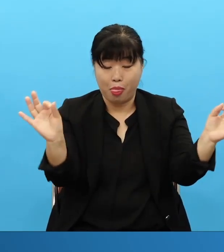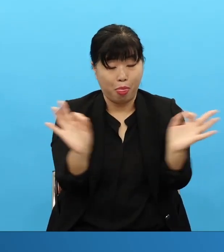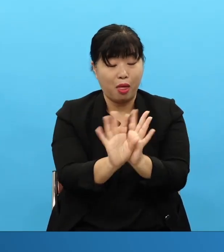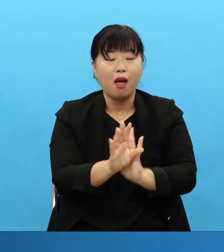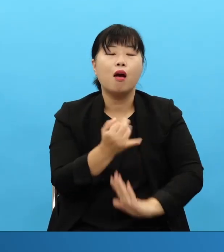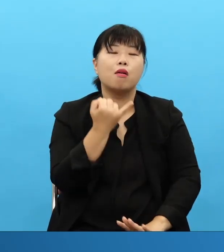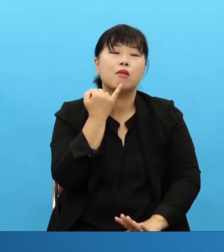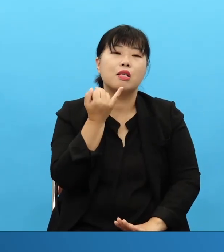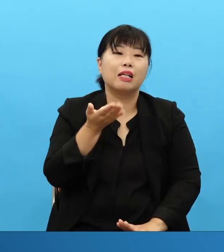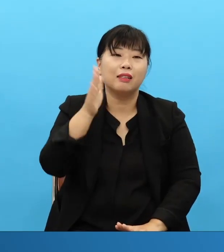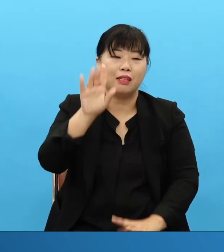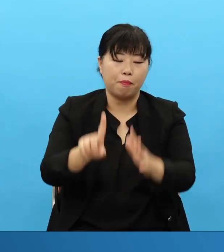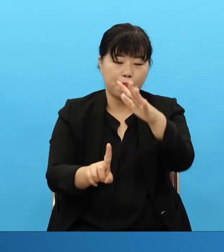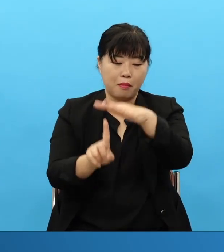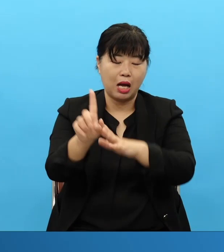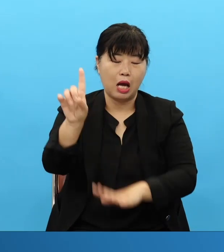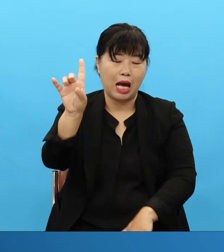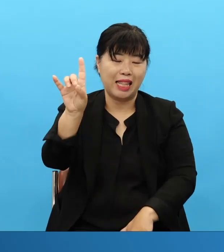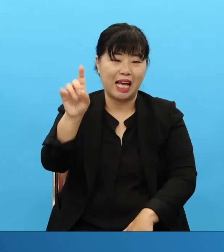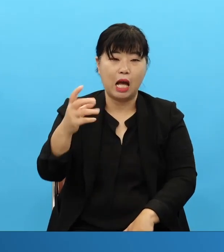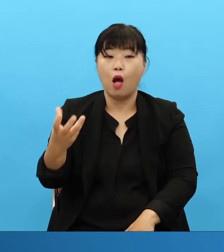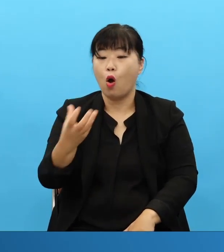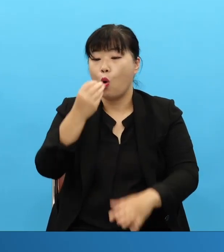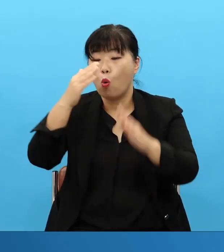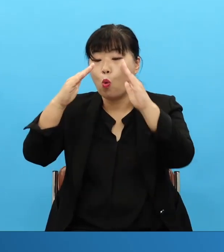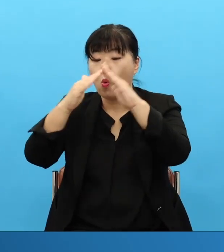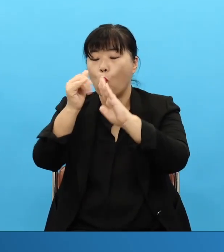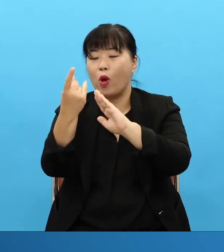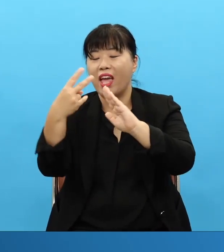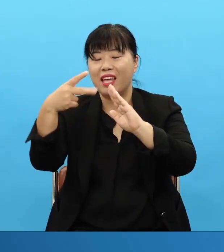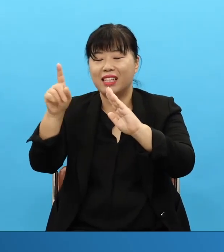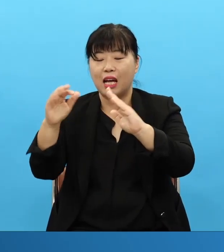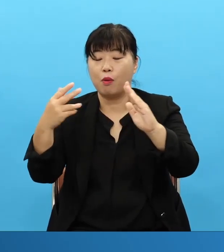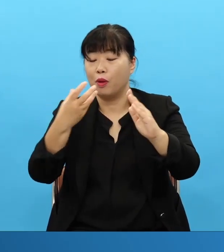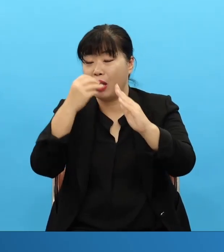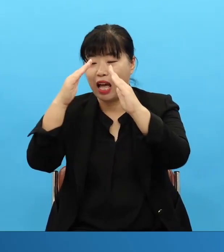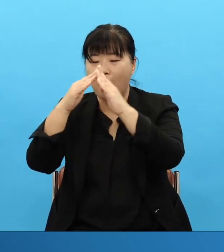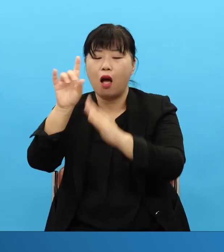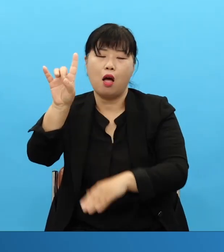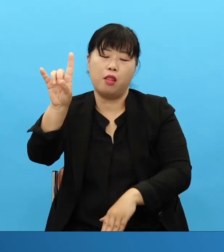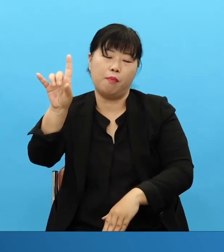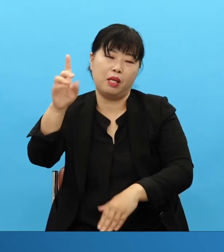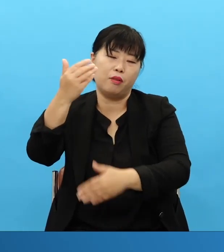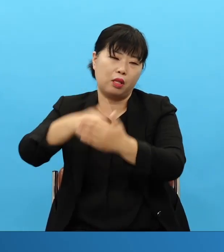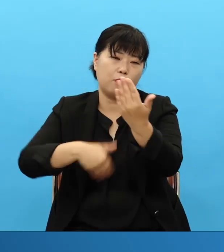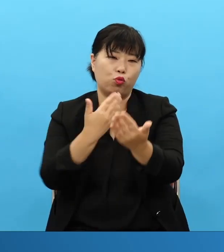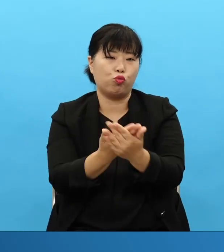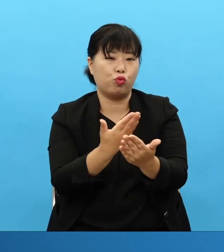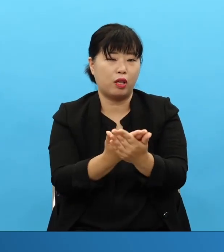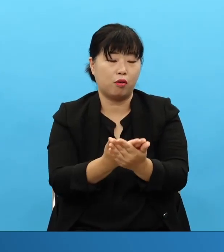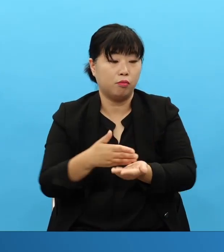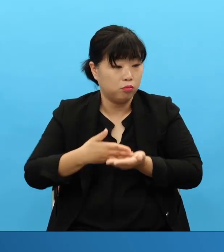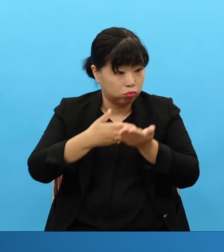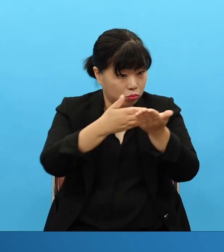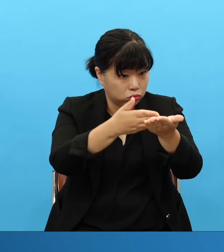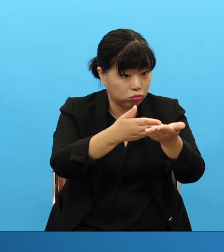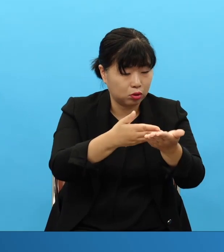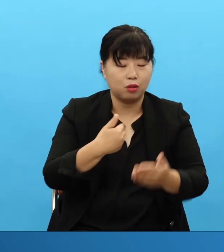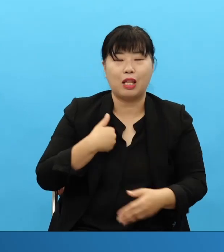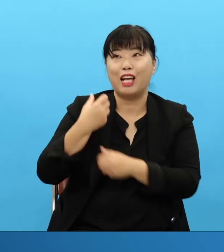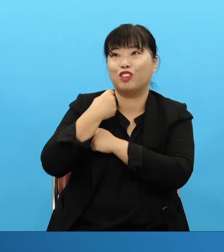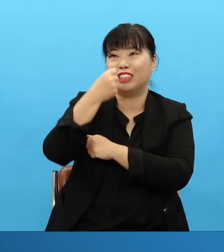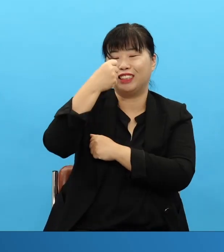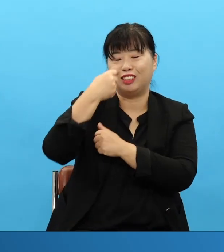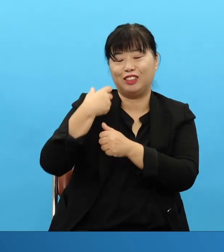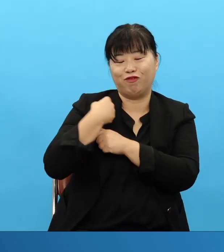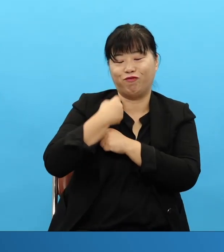이거 없애지 말아주세요. Just preserve our synagogues. 그러니까 디도 장군도 사람이 자기도 아버지인데 And General Titus is human